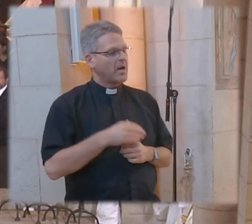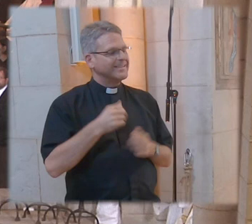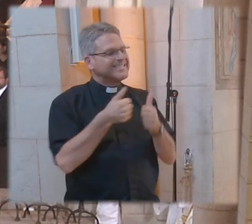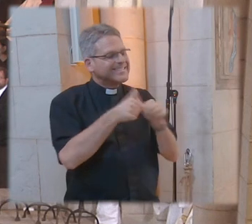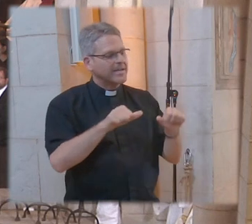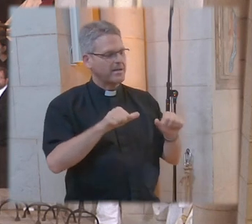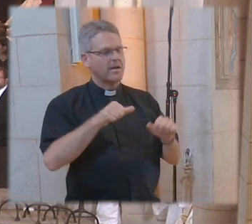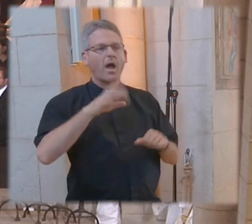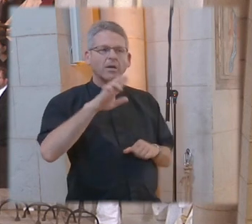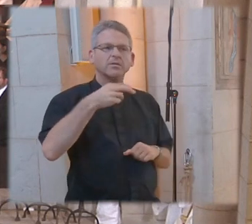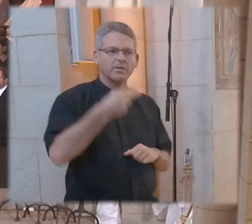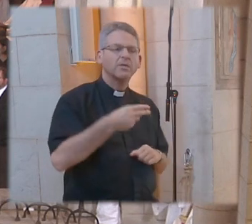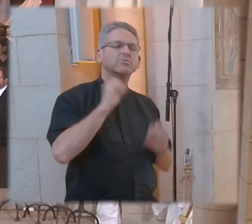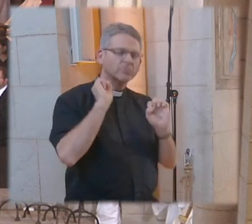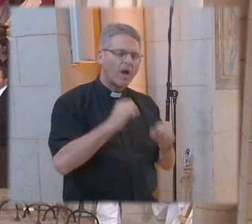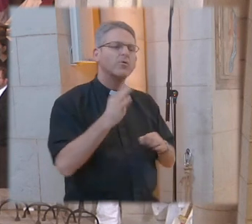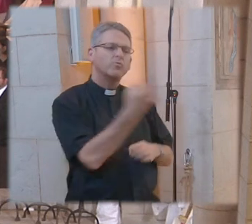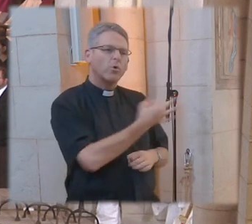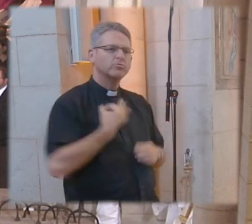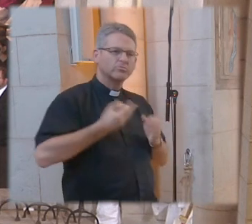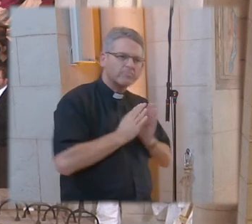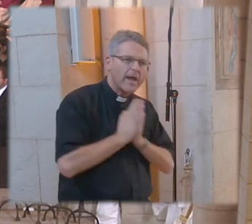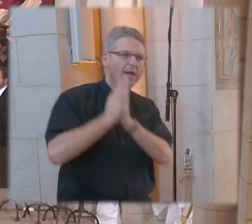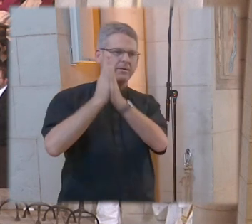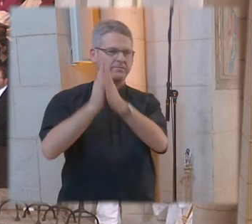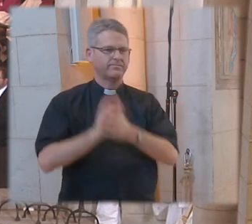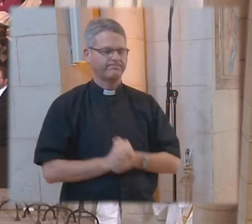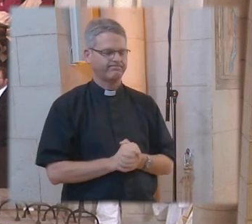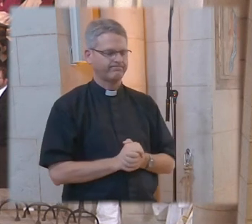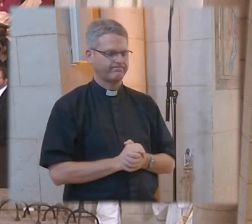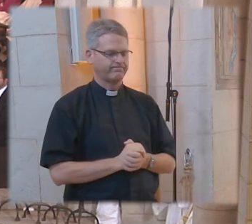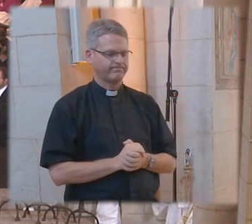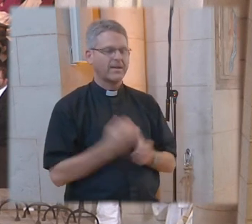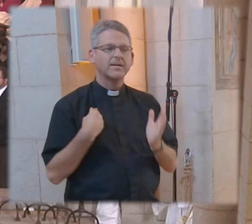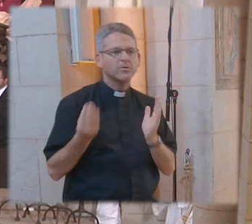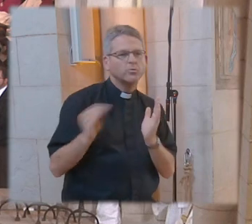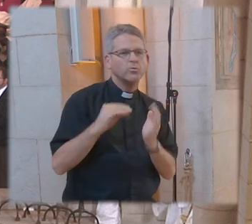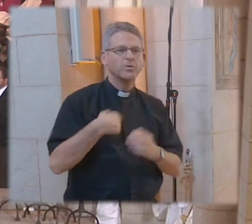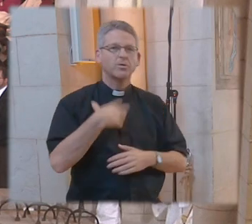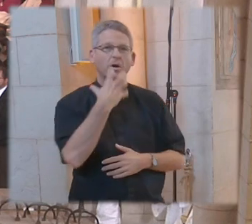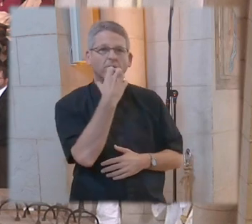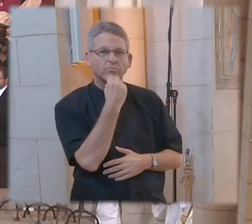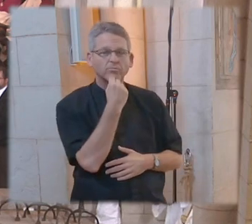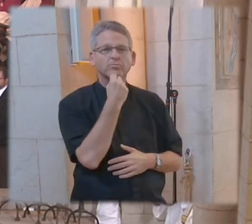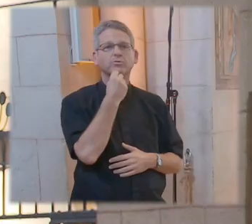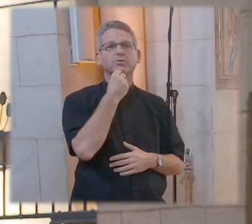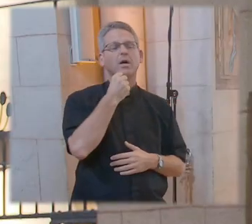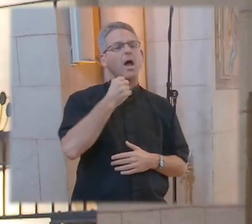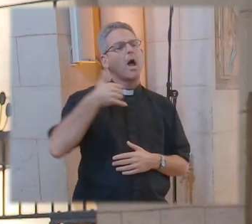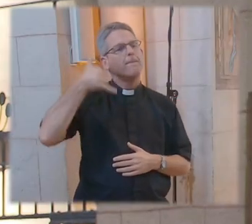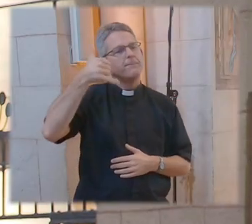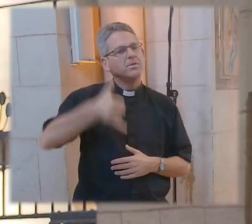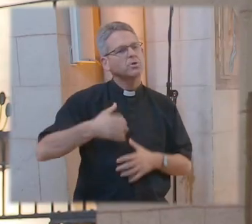Danken möchte ich auch Bischof Georg Betzing und seinen